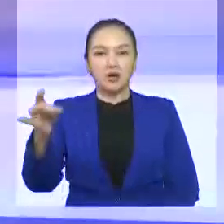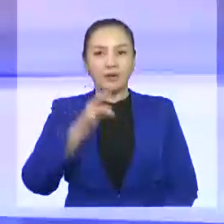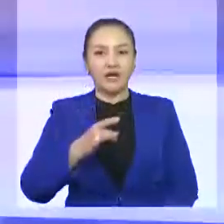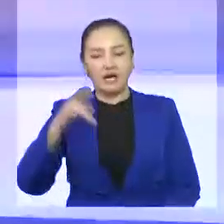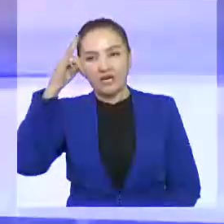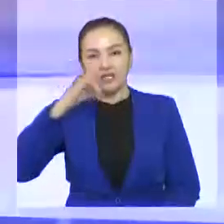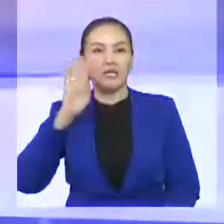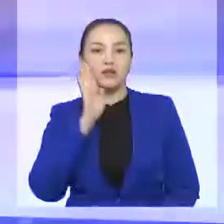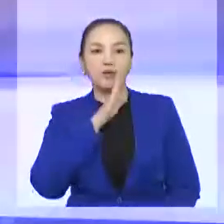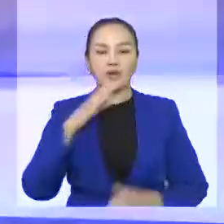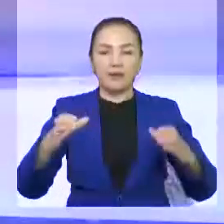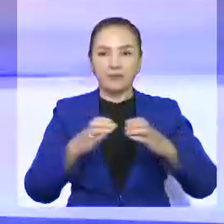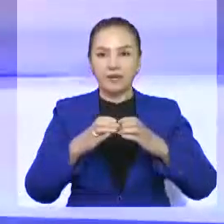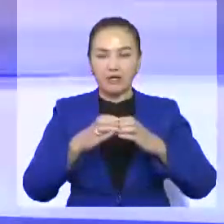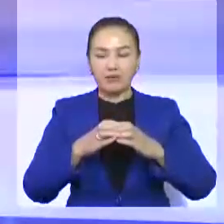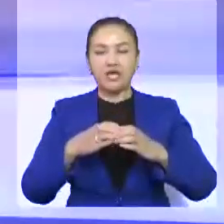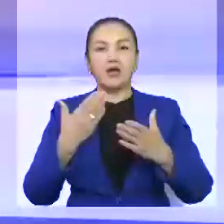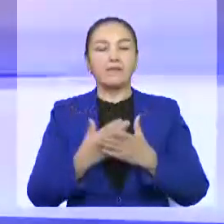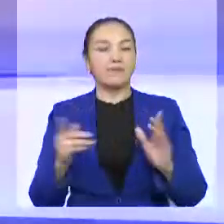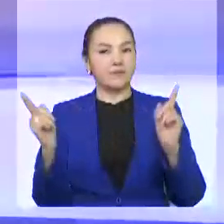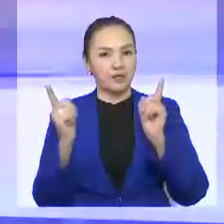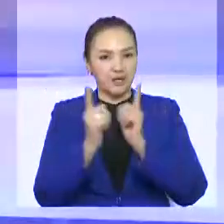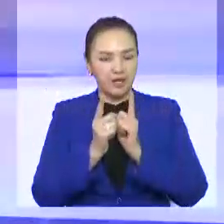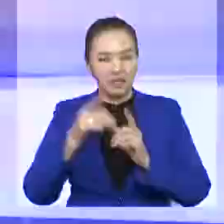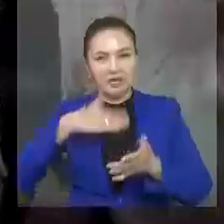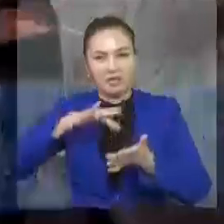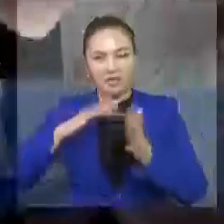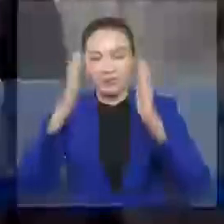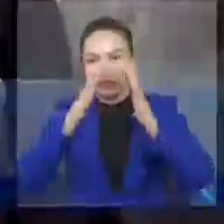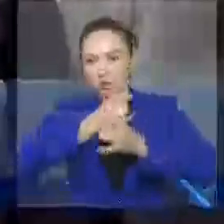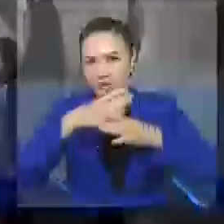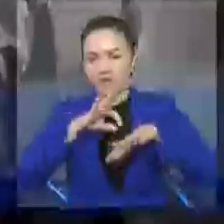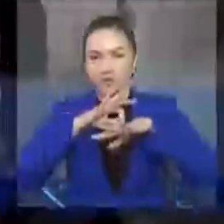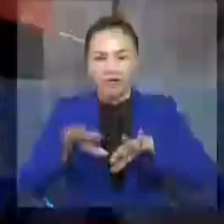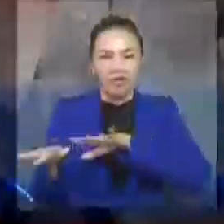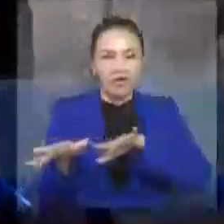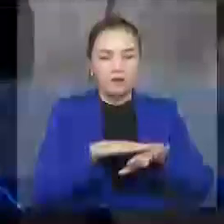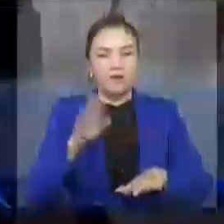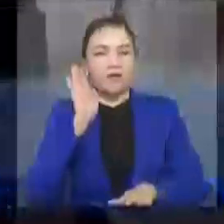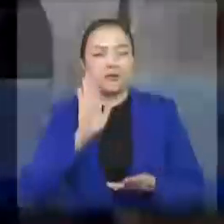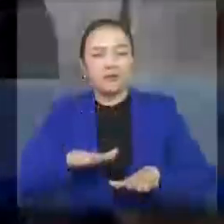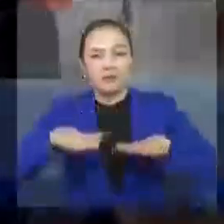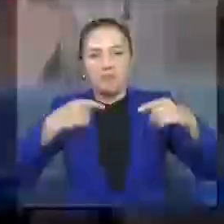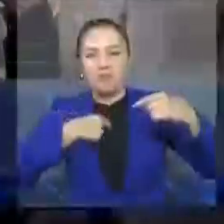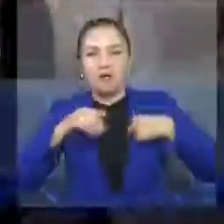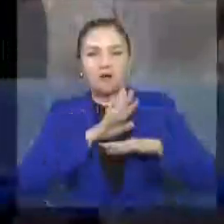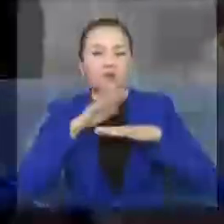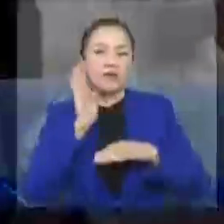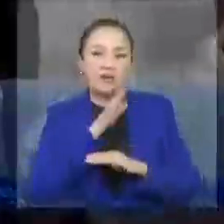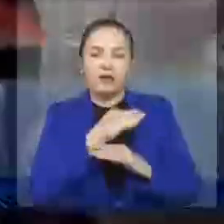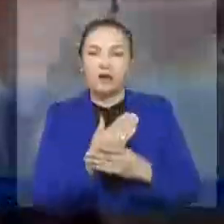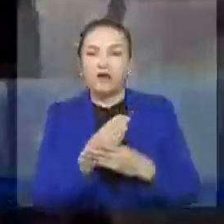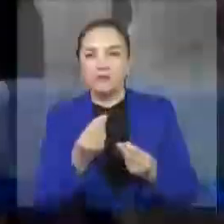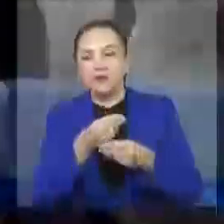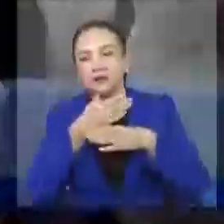Республикалық қазақ аналары қоғамдық бірлестігінің мүшелері бас қосты. Қалалық мәдениет үйінде өткен шарада тасқыннан зардап шеккен көпбалалы аналарға